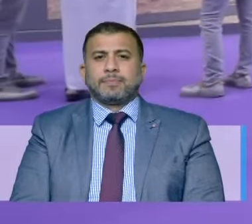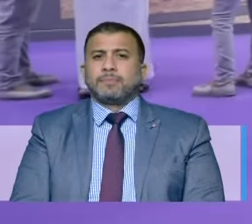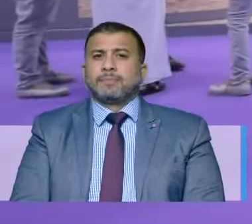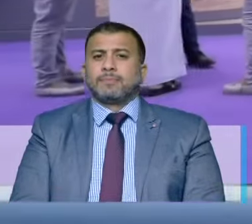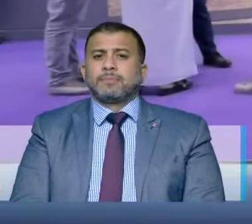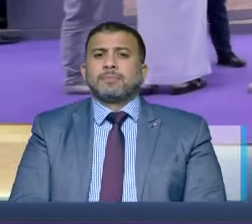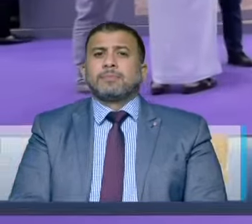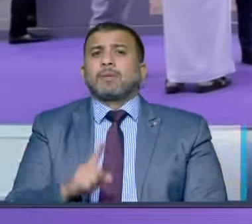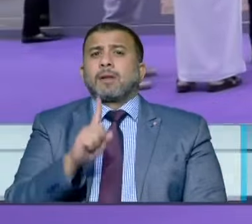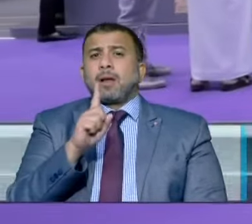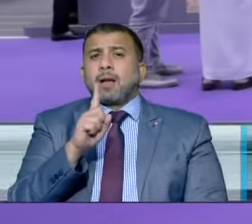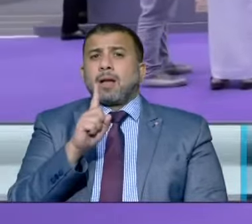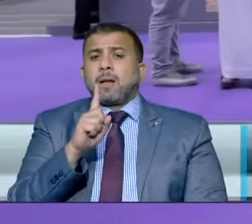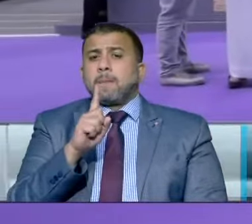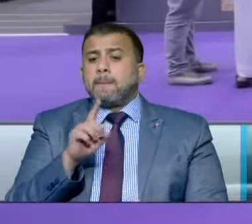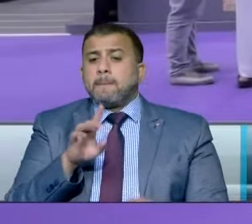أكثر من